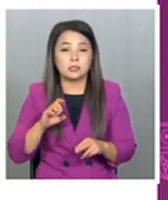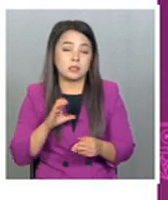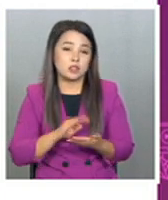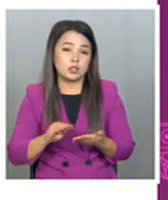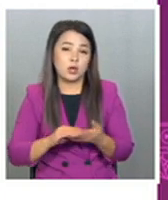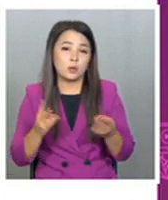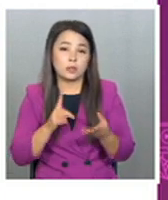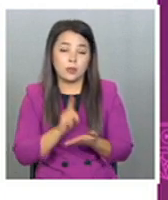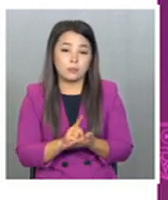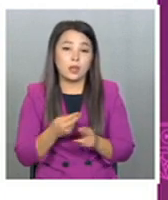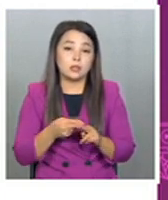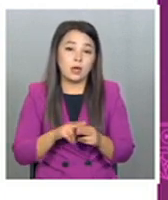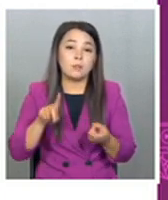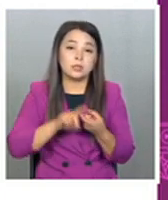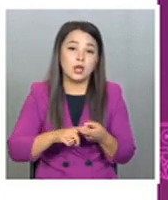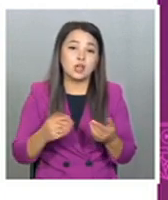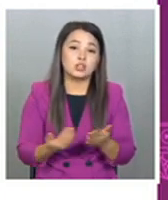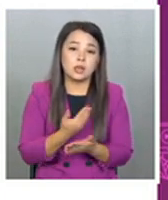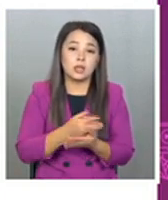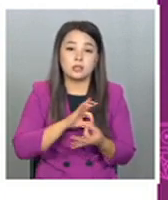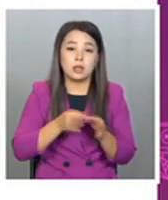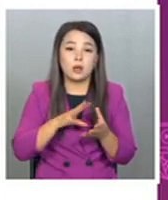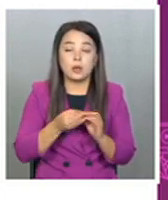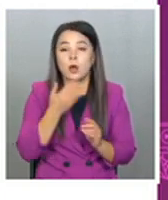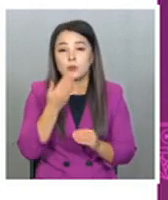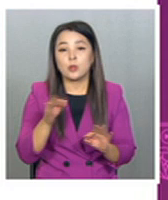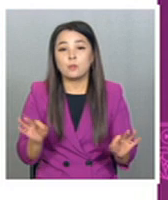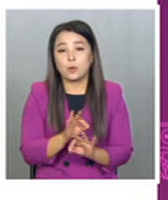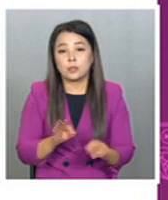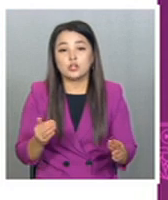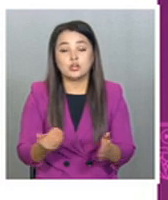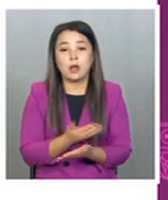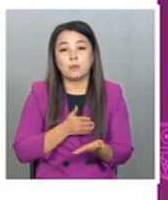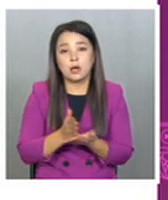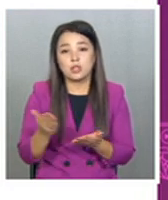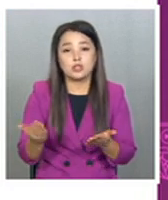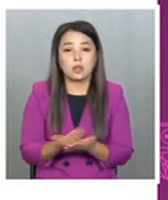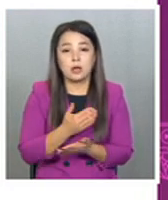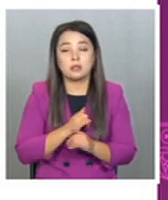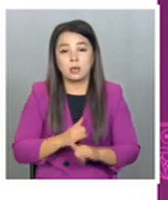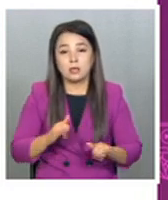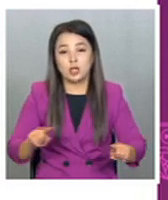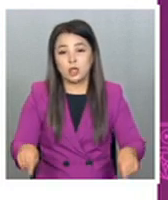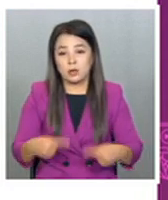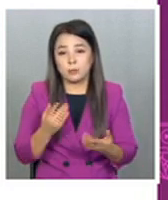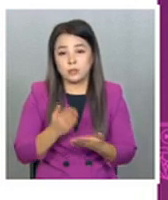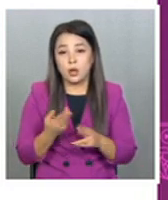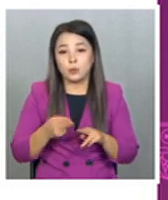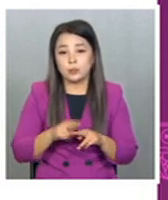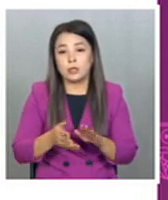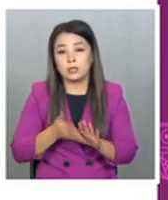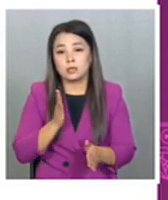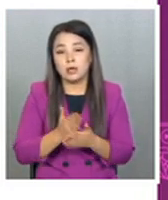Осыған байланысты жаһандану кезеңінде ұлттық музыка өнері жаңа бағытта жаңарып, жаңғырып жатса, бұл өз